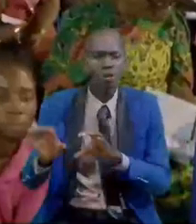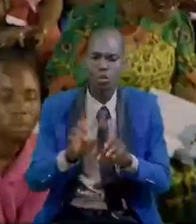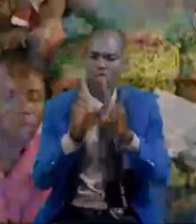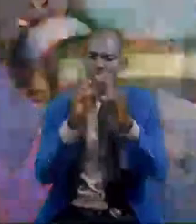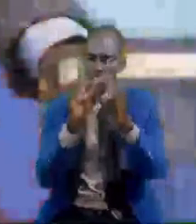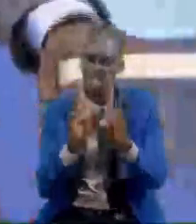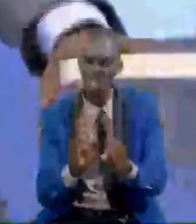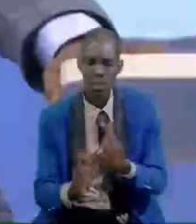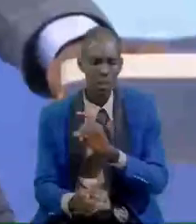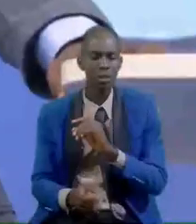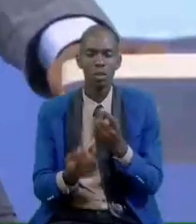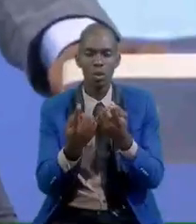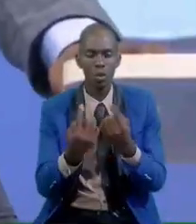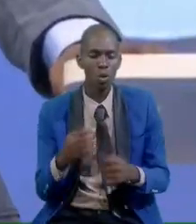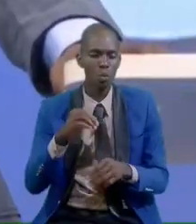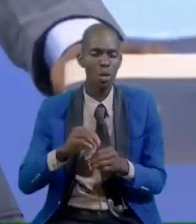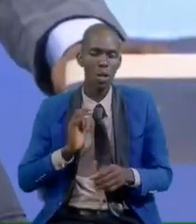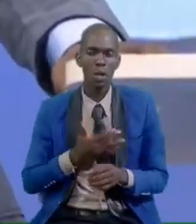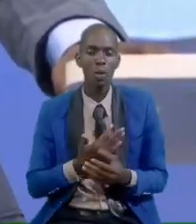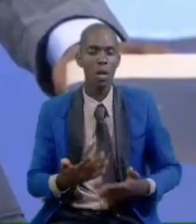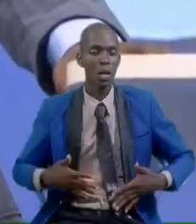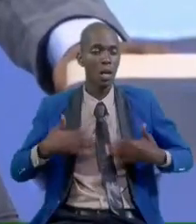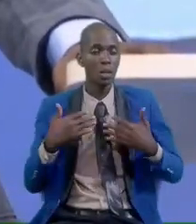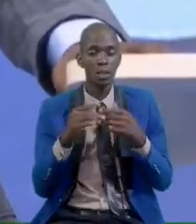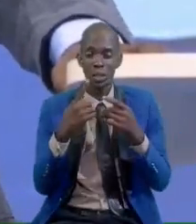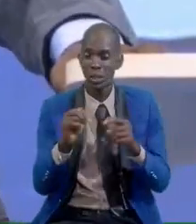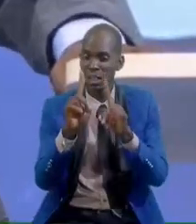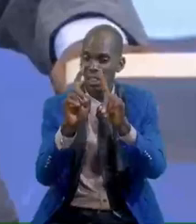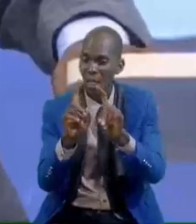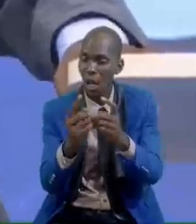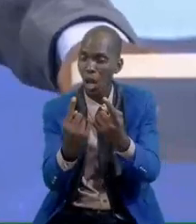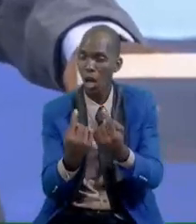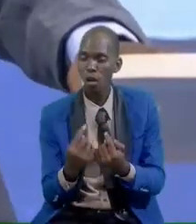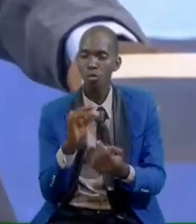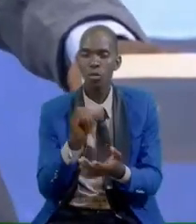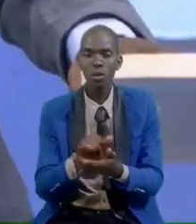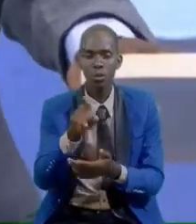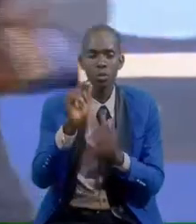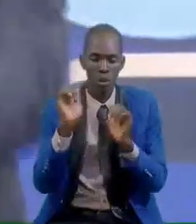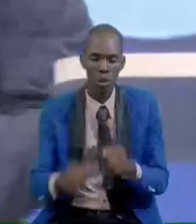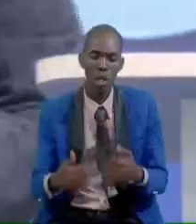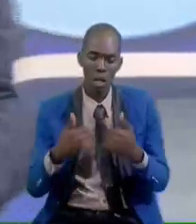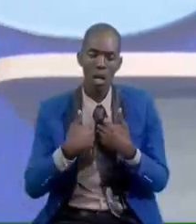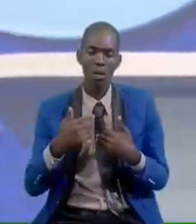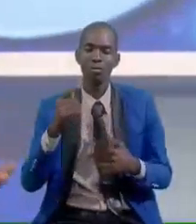nos vies? Le test est venu pour que tu puisses avoir un témoignage.